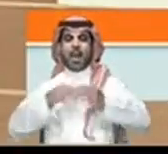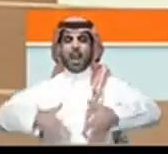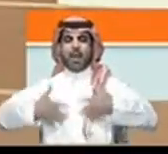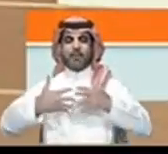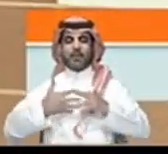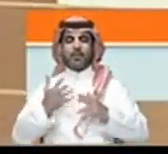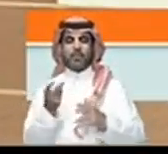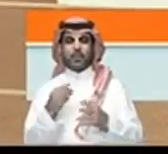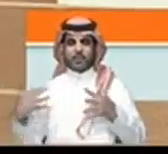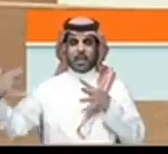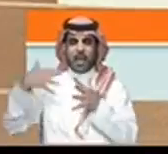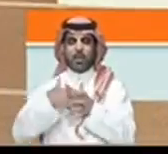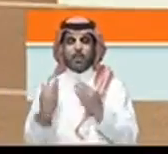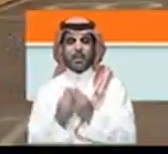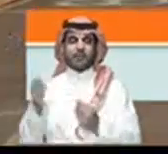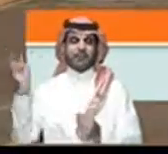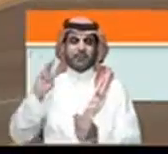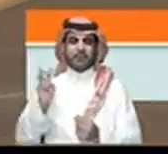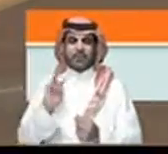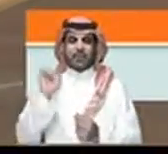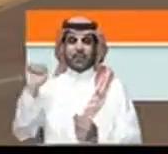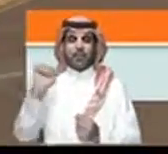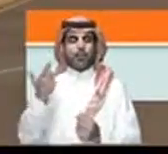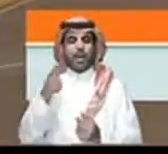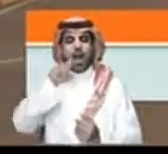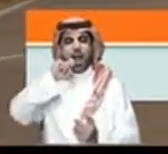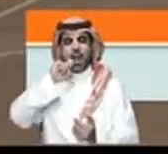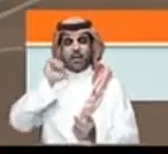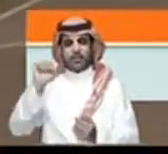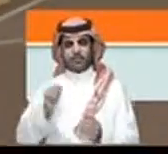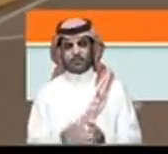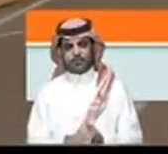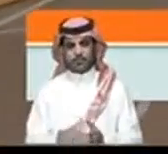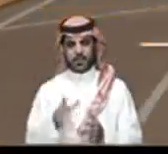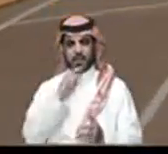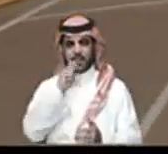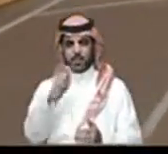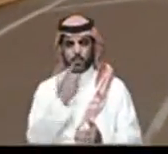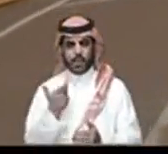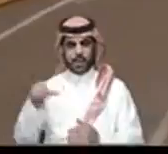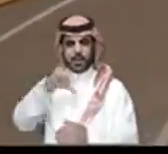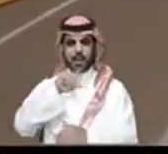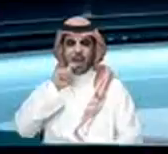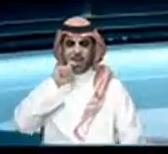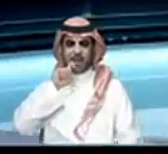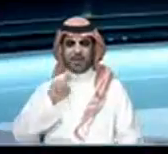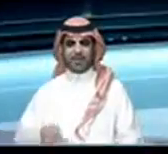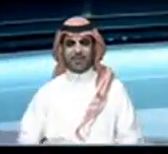بالتعاون مع احدى الشركات الخاصه في مدينه حائل عبد العزيز غير حائل